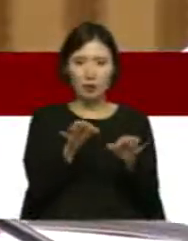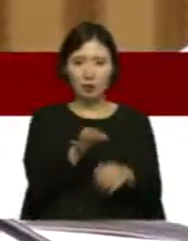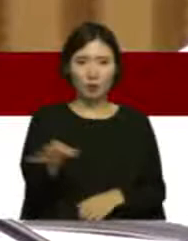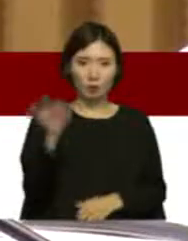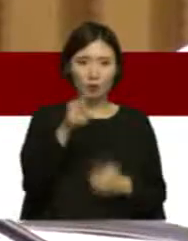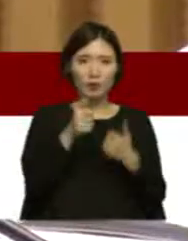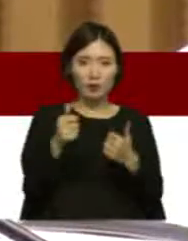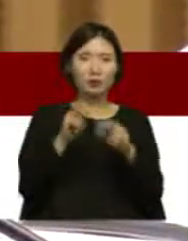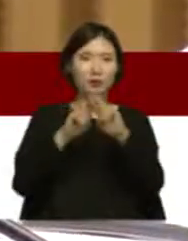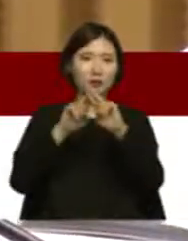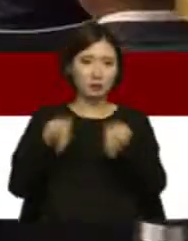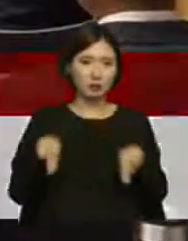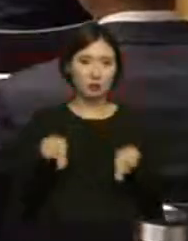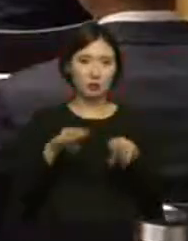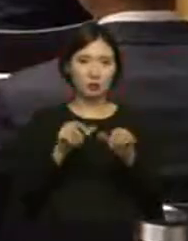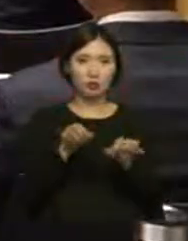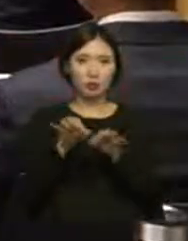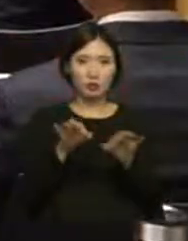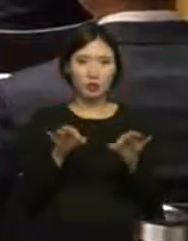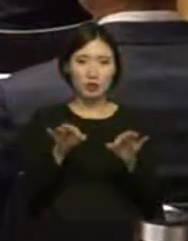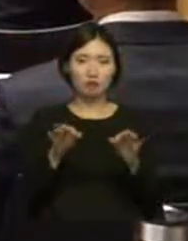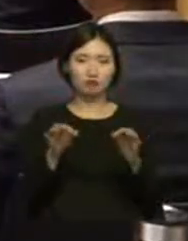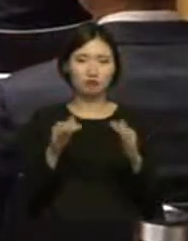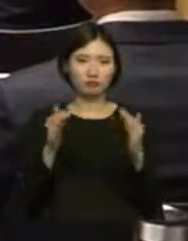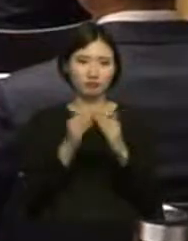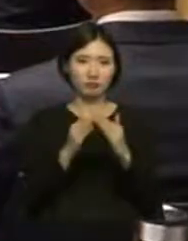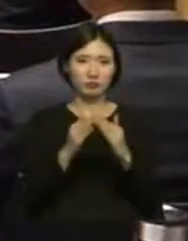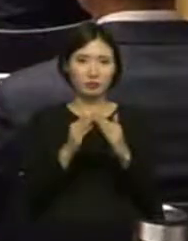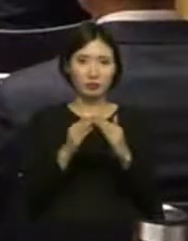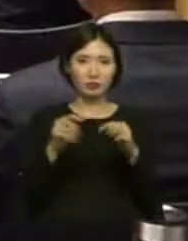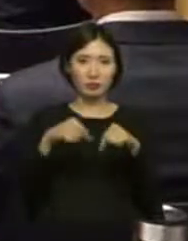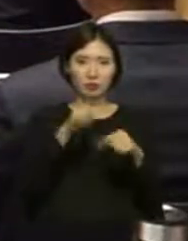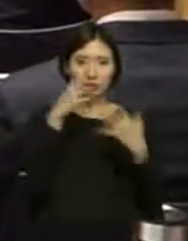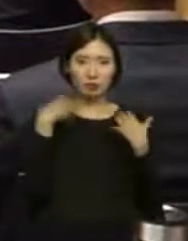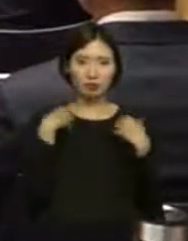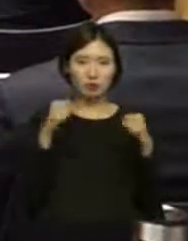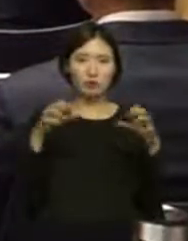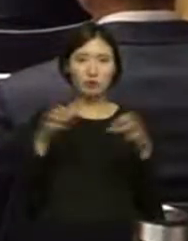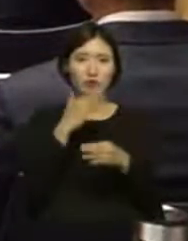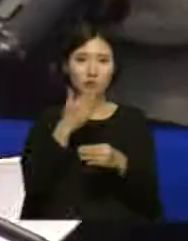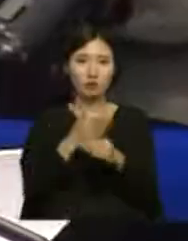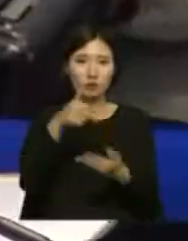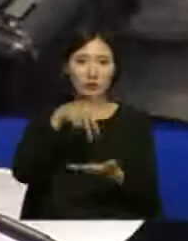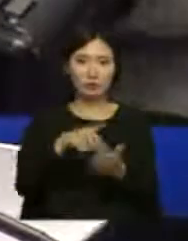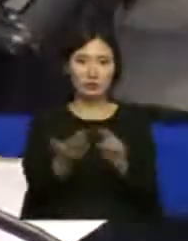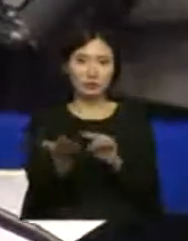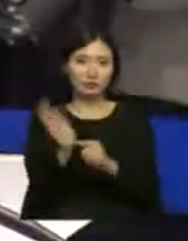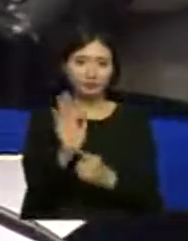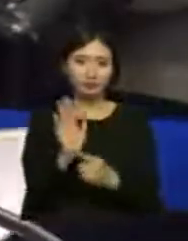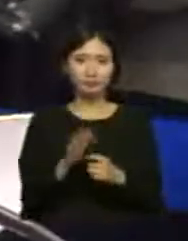따라 취소한 것이며 부동산 정책에 대해 정부와 협력하고 있다는 입장을 나타냈습니다.